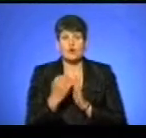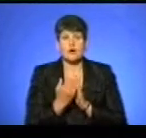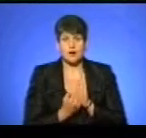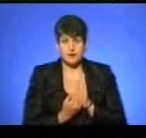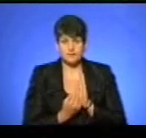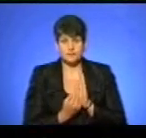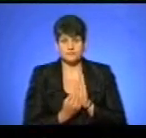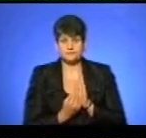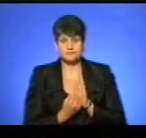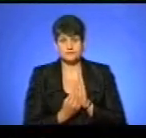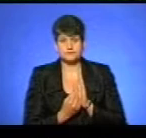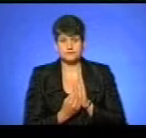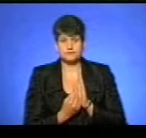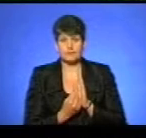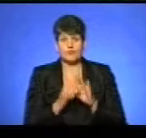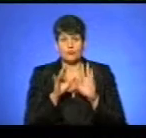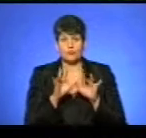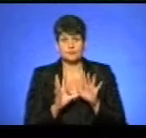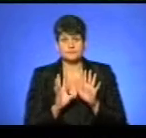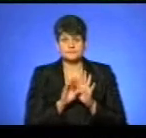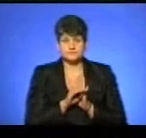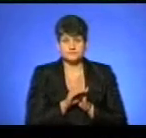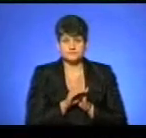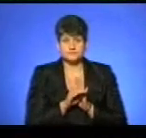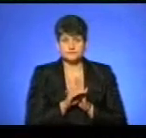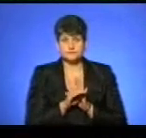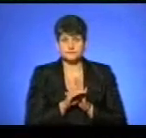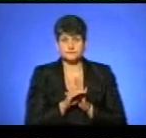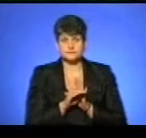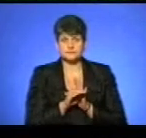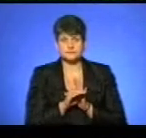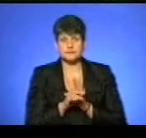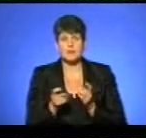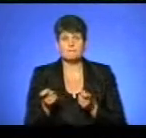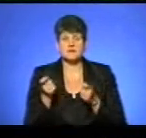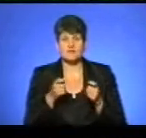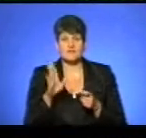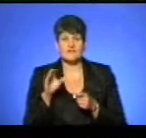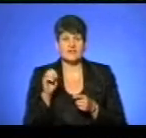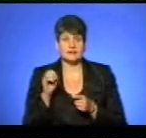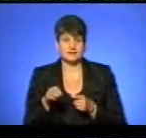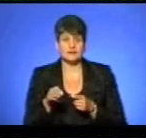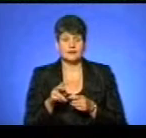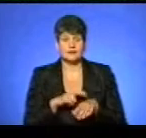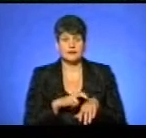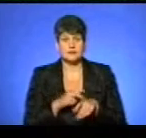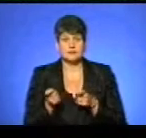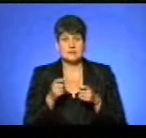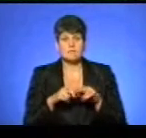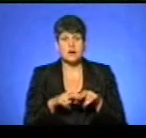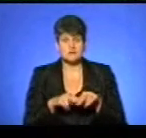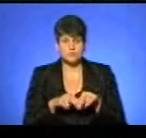в систему, в комп'ютерну програму, і приніс ветлікар наш